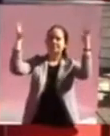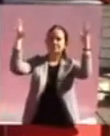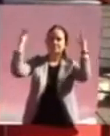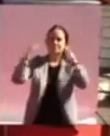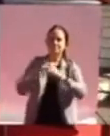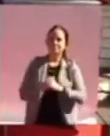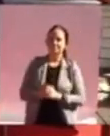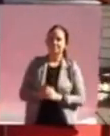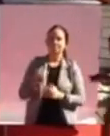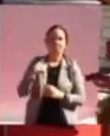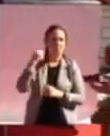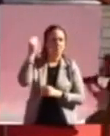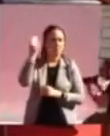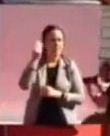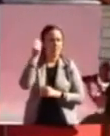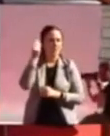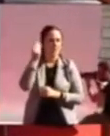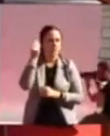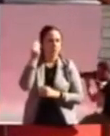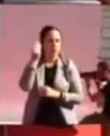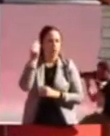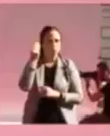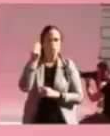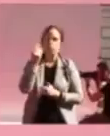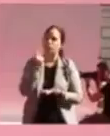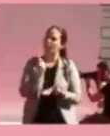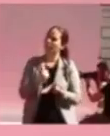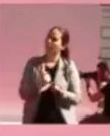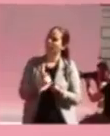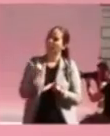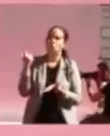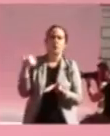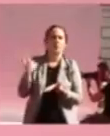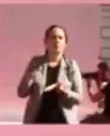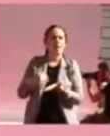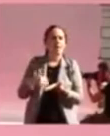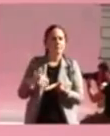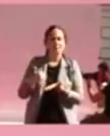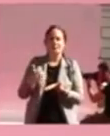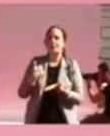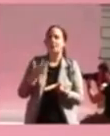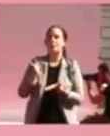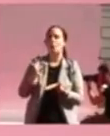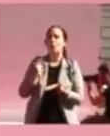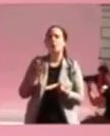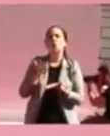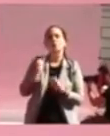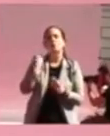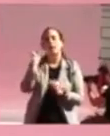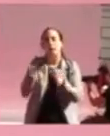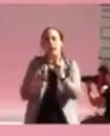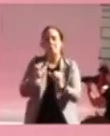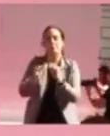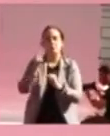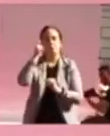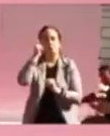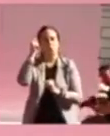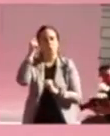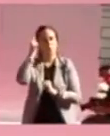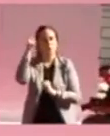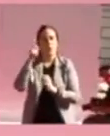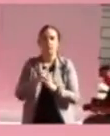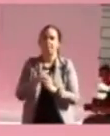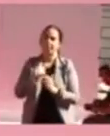base di tutto ciò debba necessariamente essere un salto culturale voglio essere breve anche per favorire